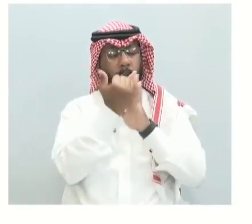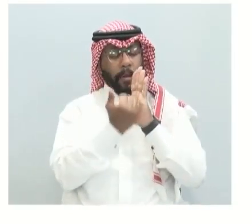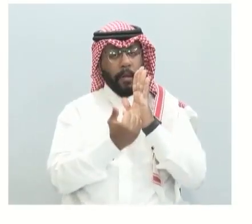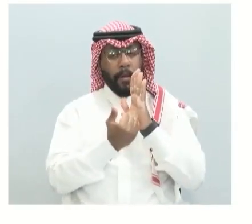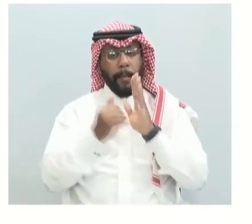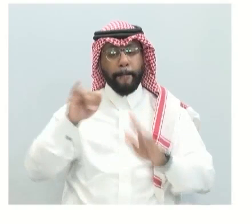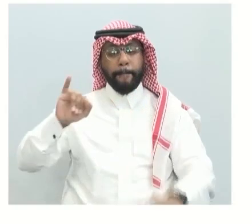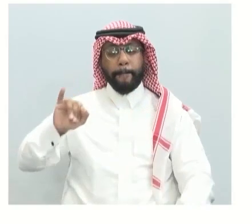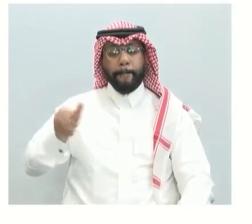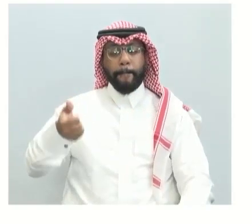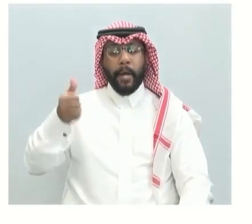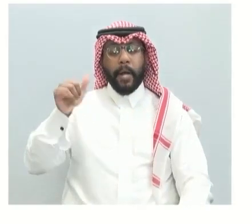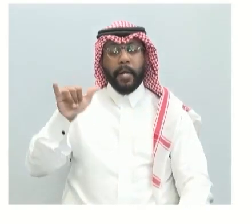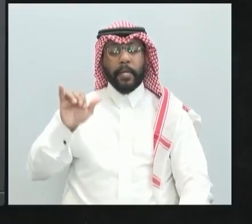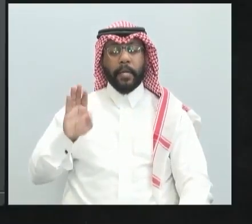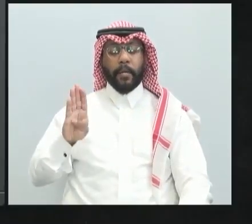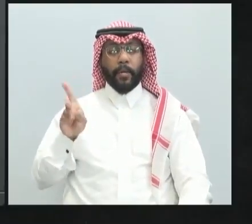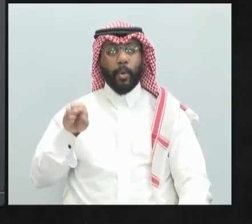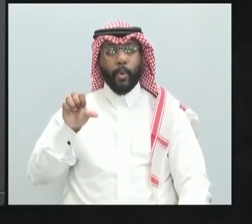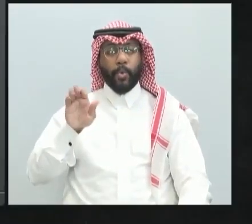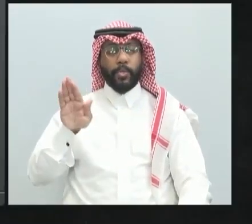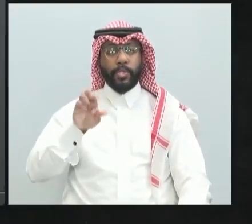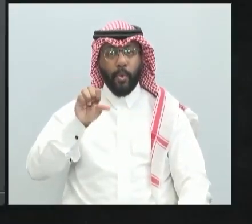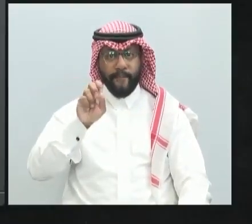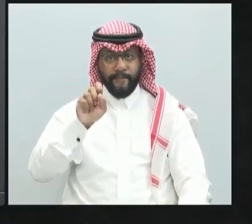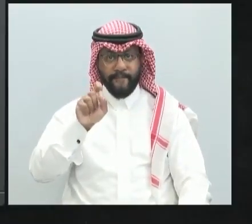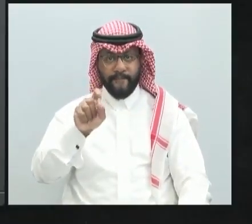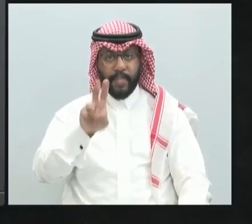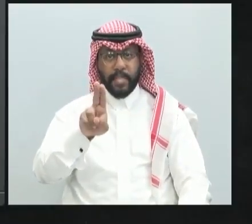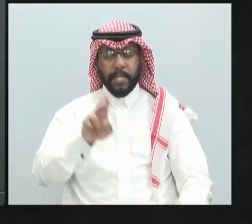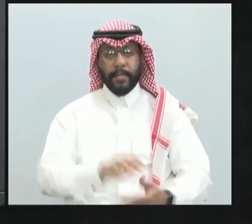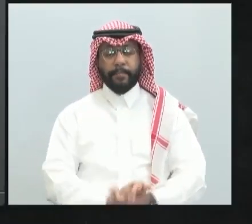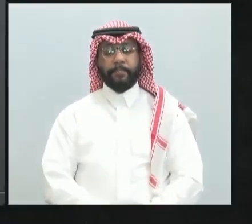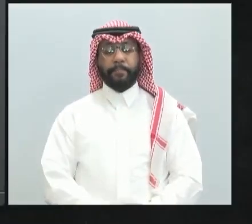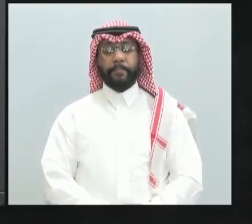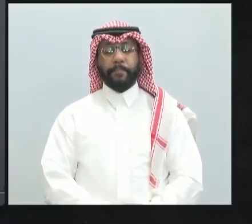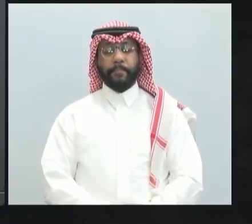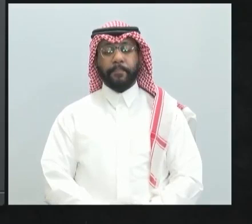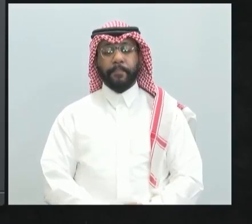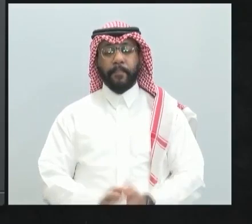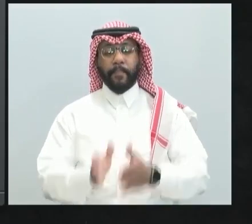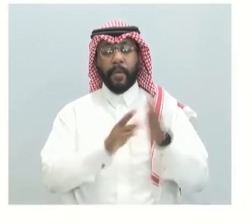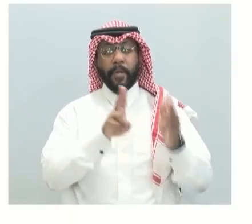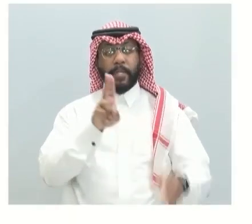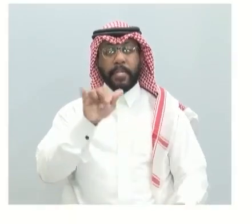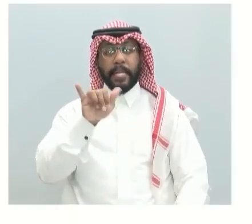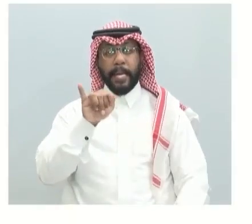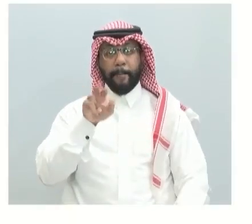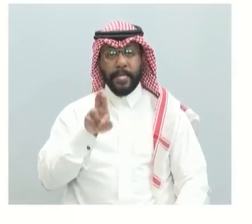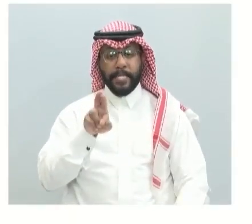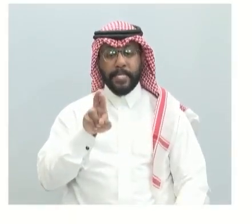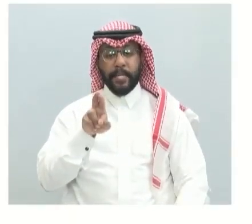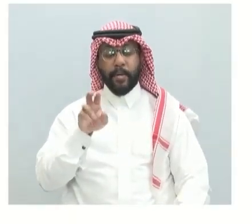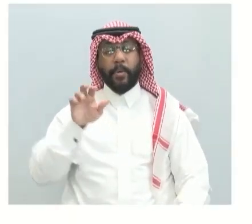مايكروسوفت ايدج او المتصفح الخاص بمايكروسوفت وايضا استخدمنا المايكروسوفت تيمز وايضا الوان